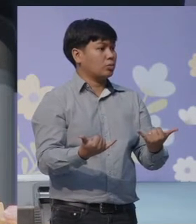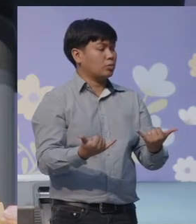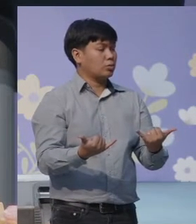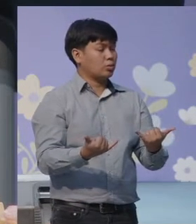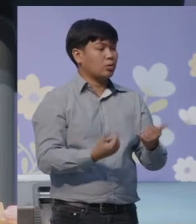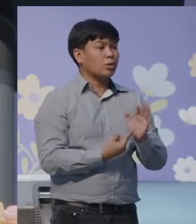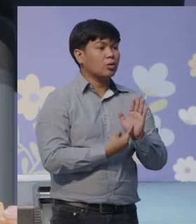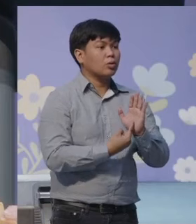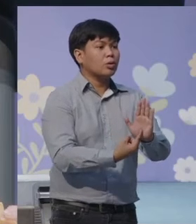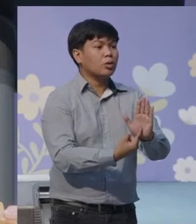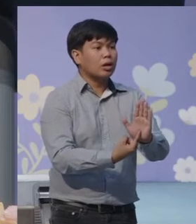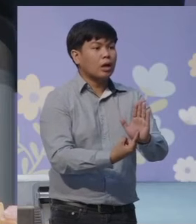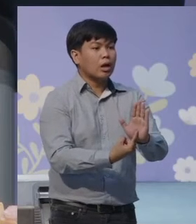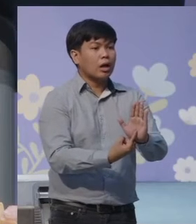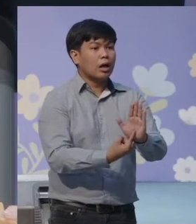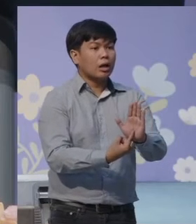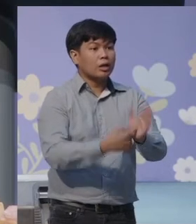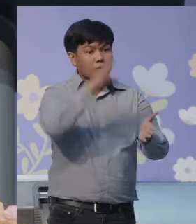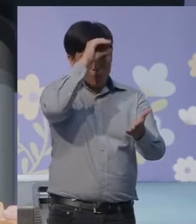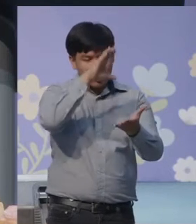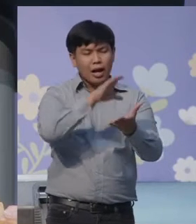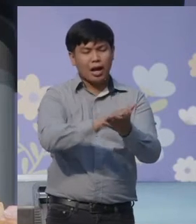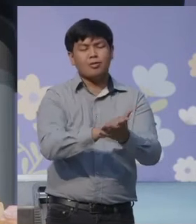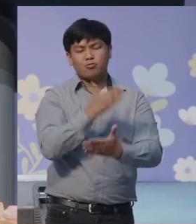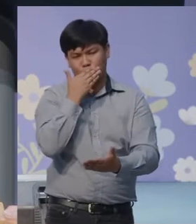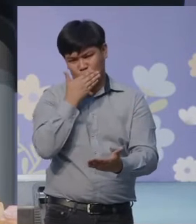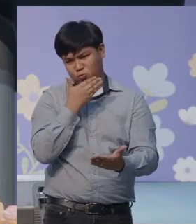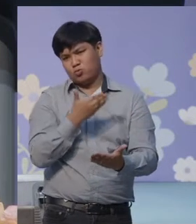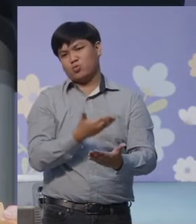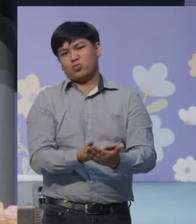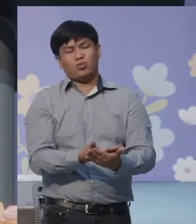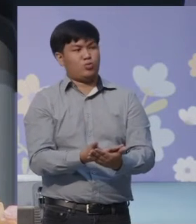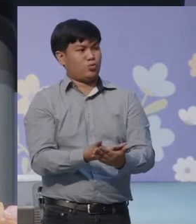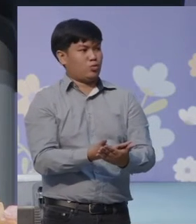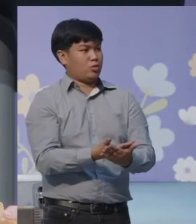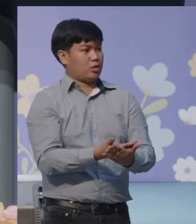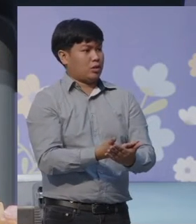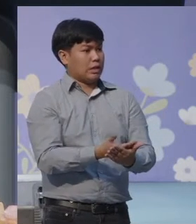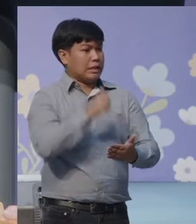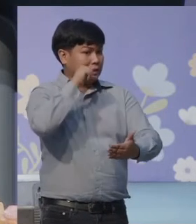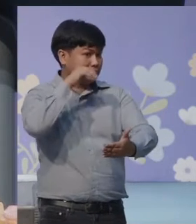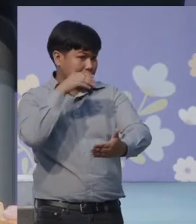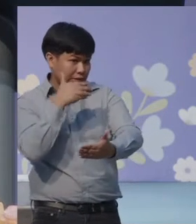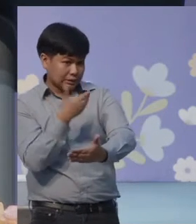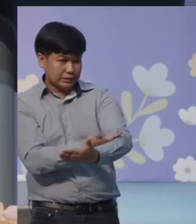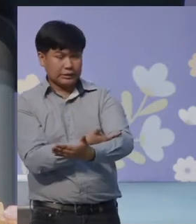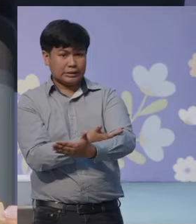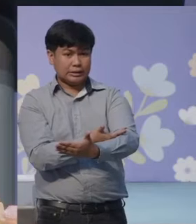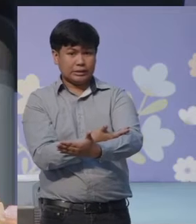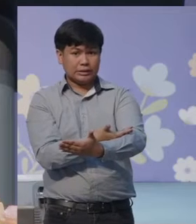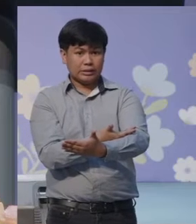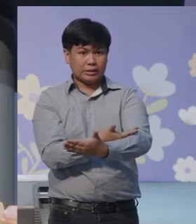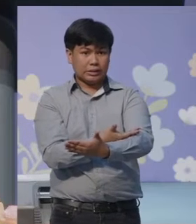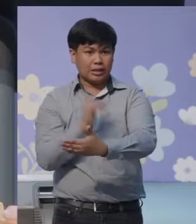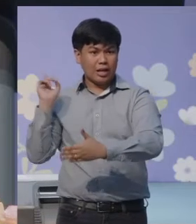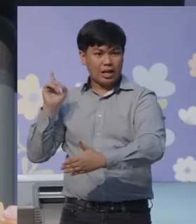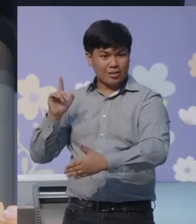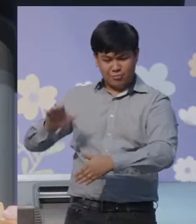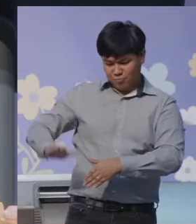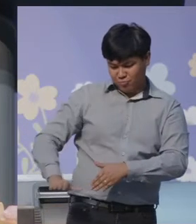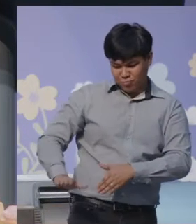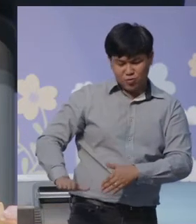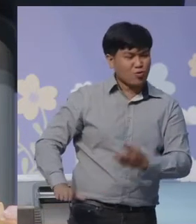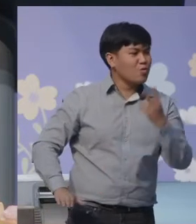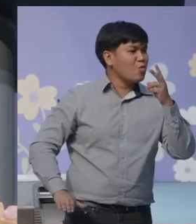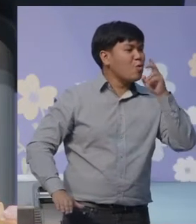lumalabas na napakabait naman ni Allen, yung asawa niya. Yung aking anak yung aking apo lalabing